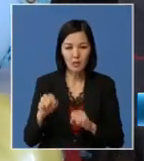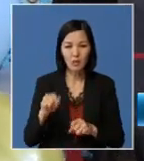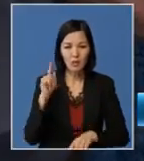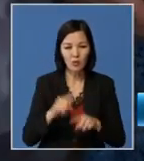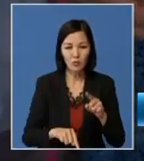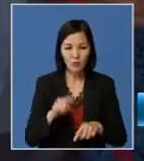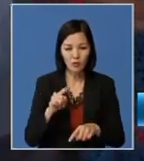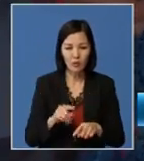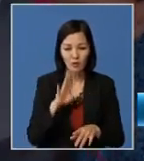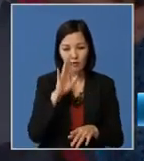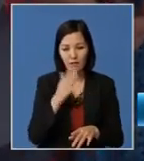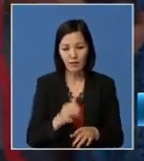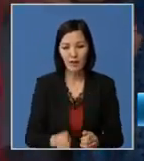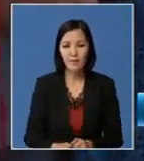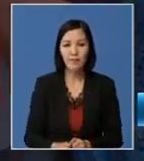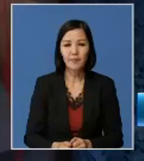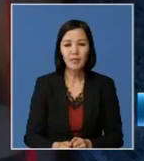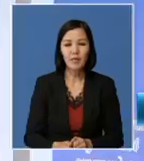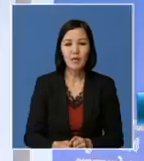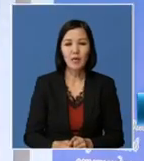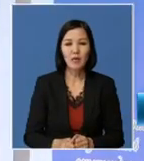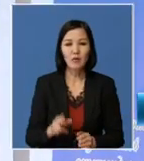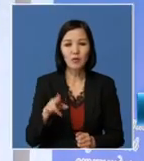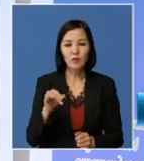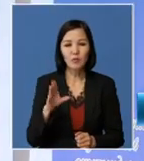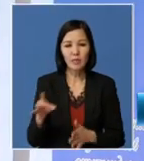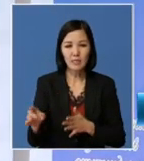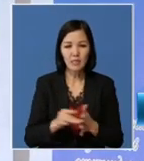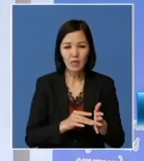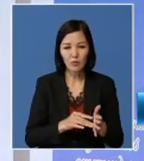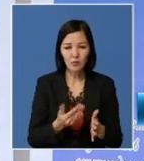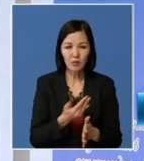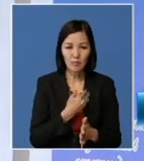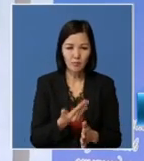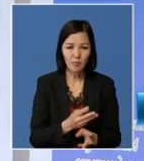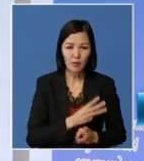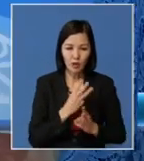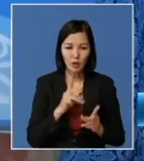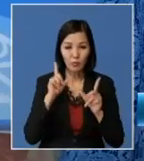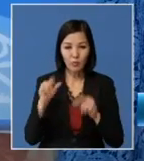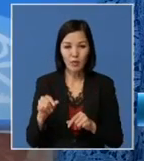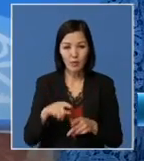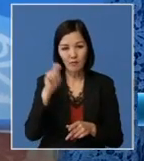от вероломного нападения фашистов. Нусипек Ата, не раздумывая, вызвался добровольцем.